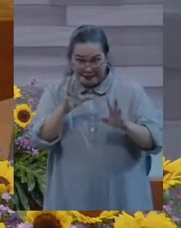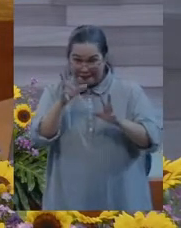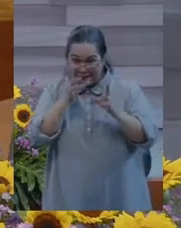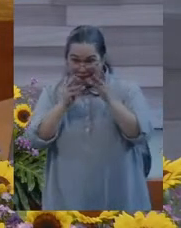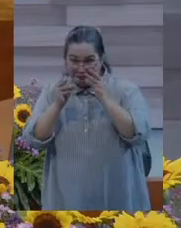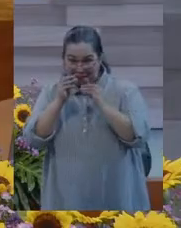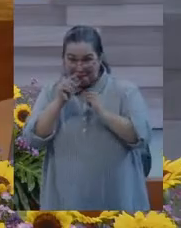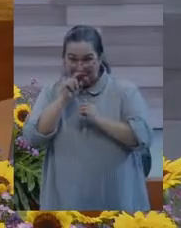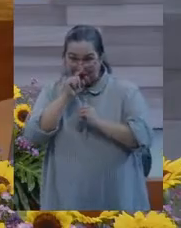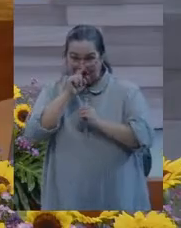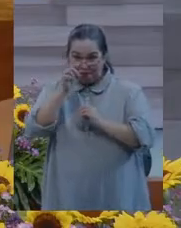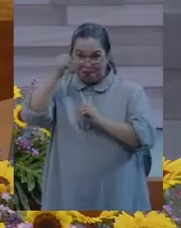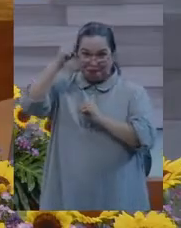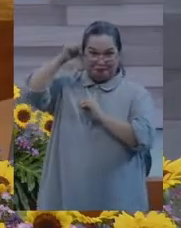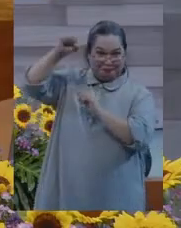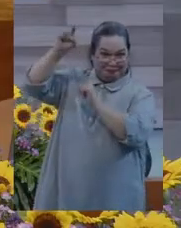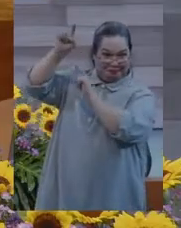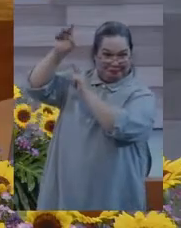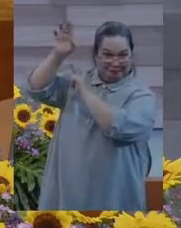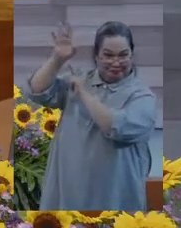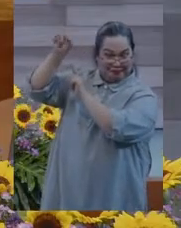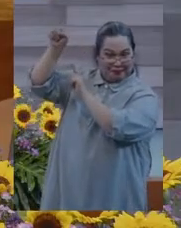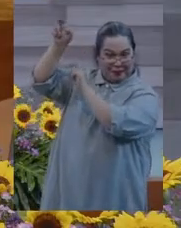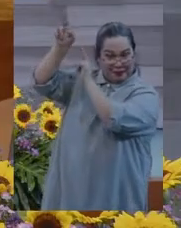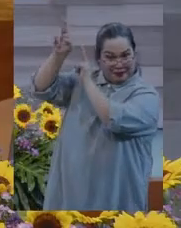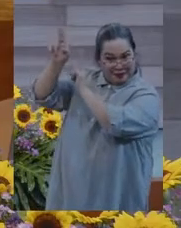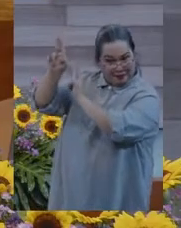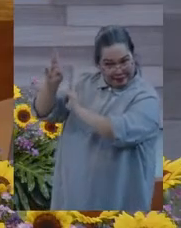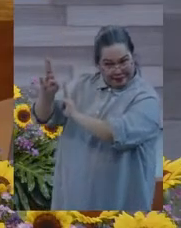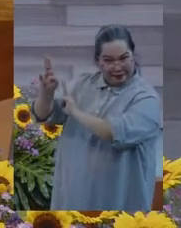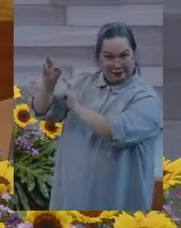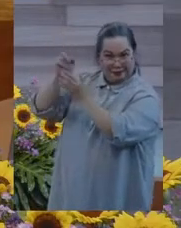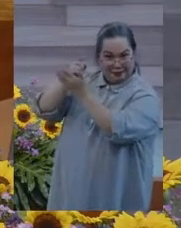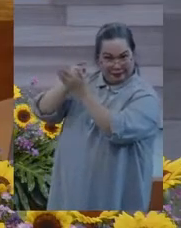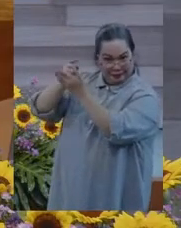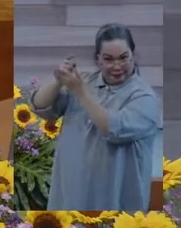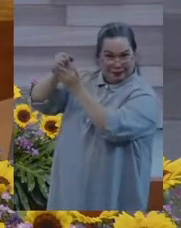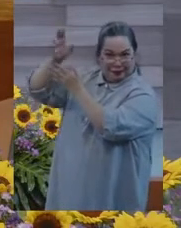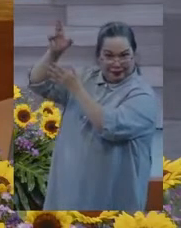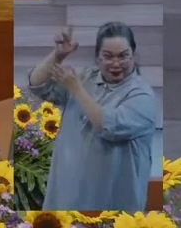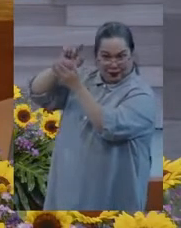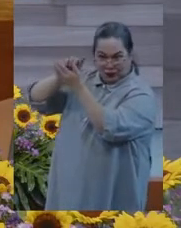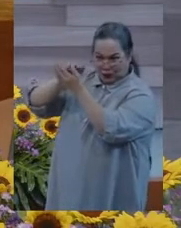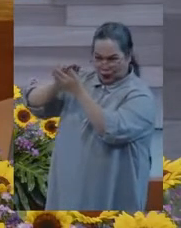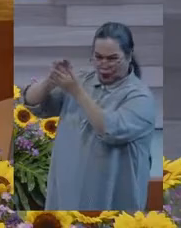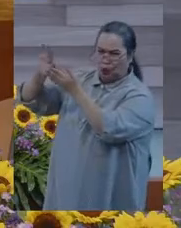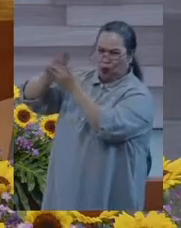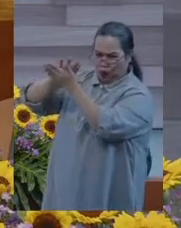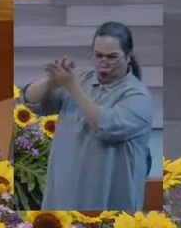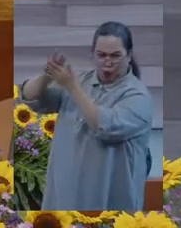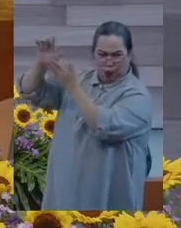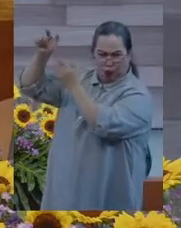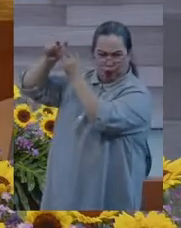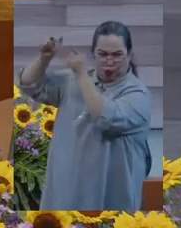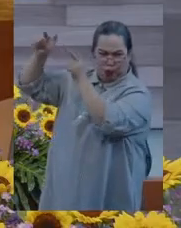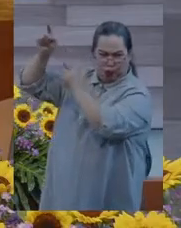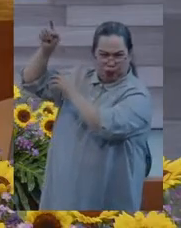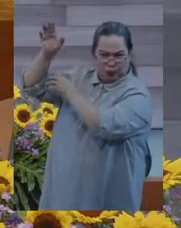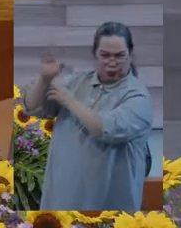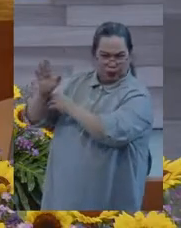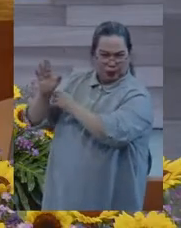ang kadakilaan ng Diyos at ang kaluwalhatian ng mga espiritual na mga